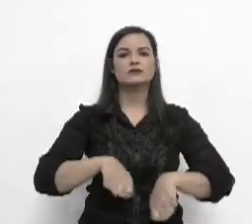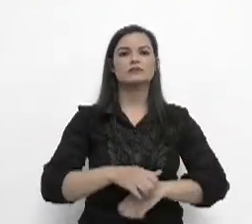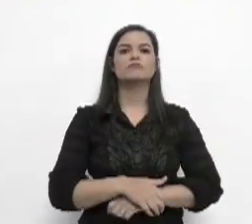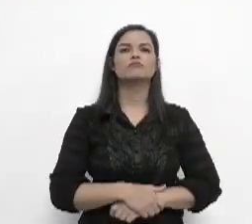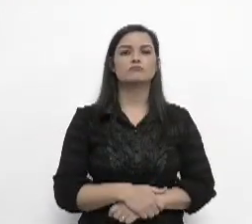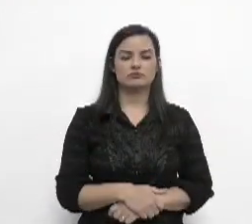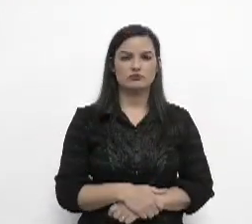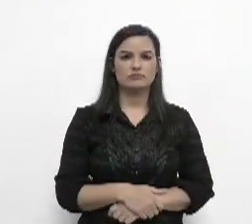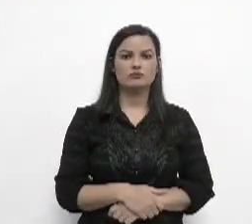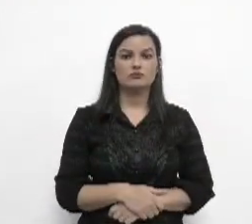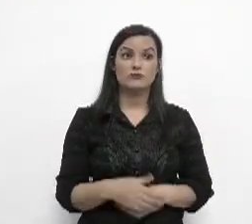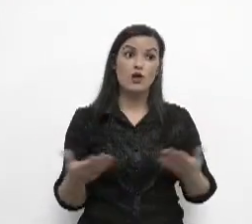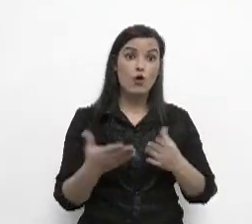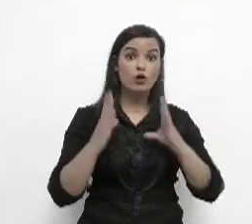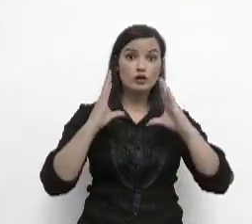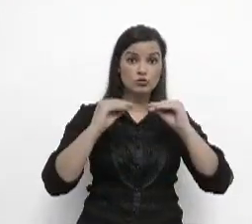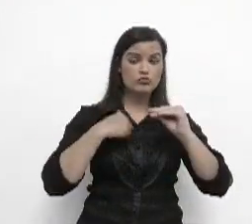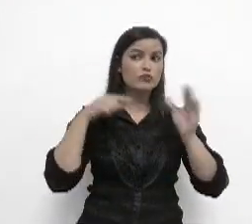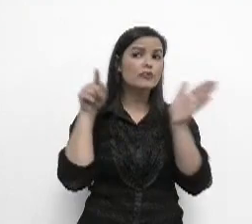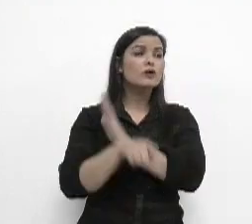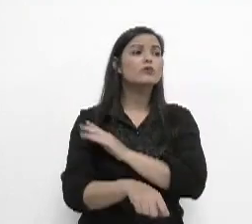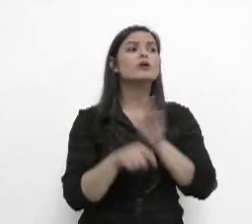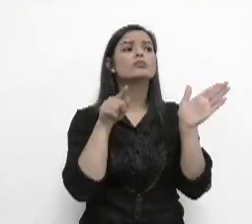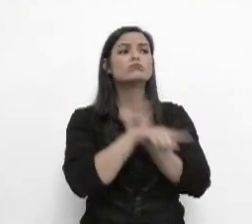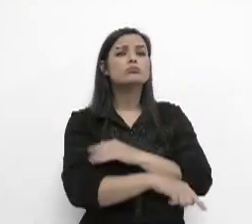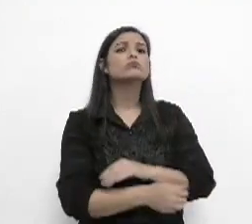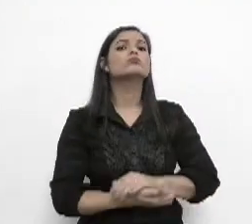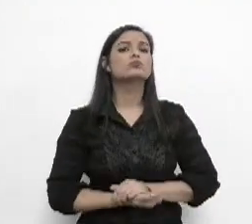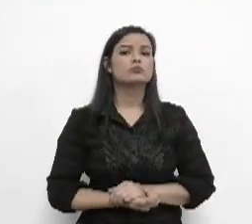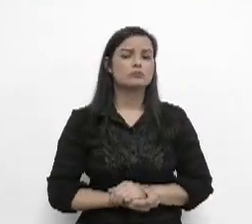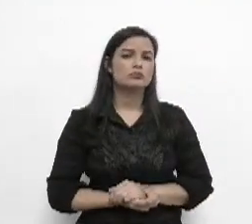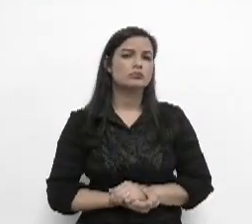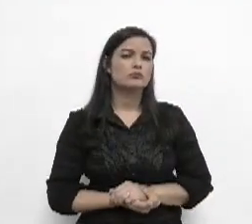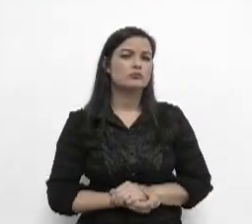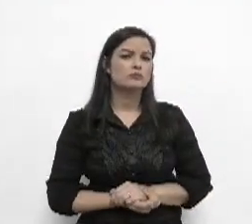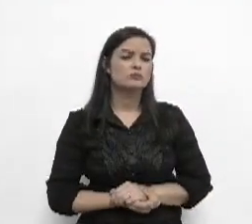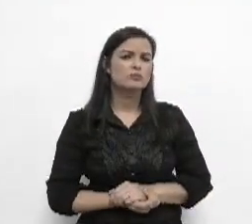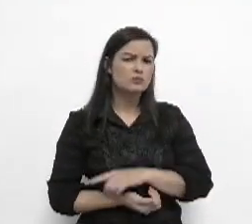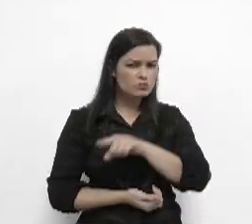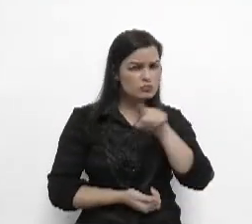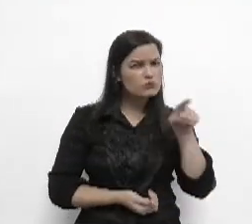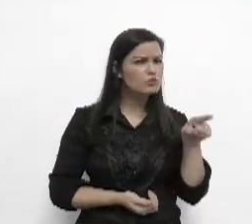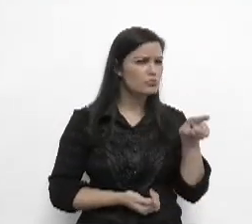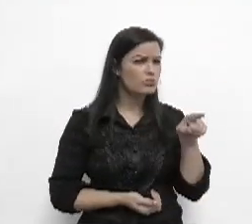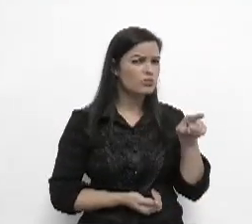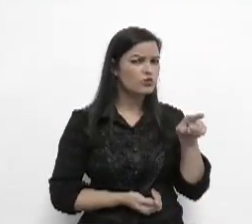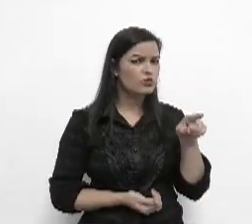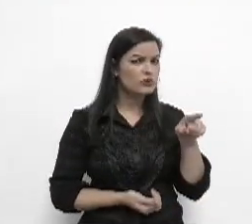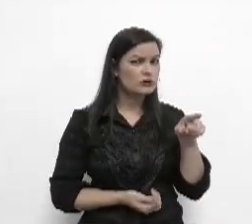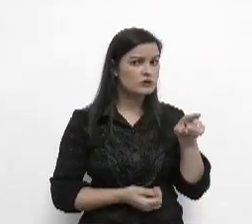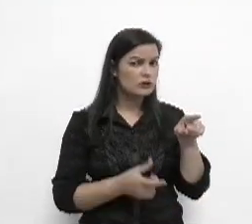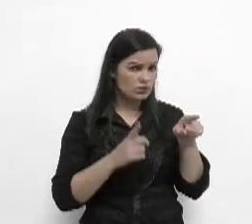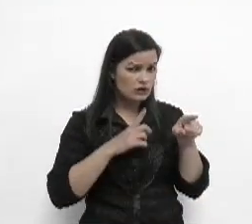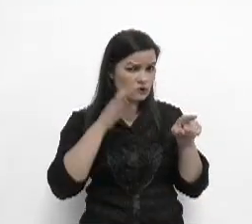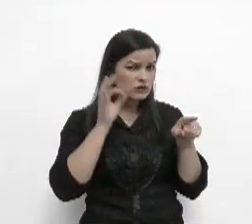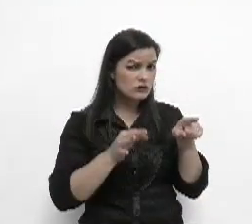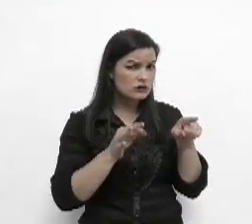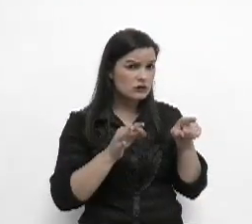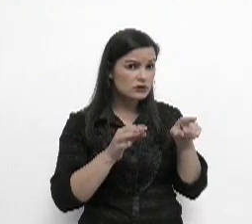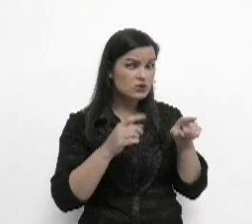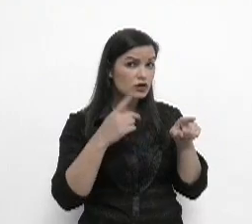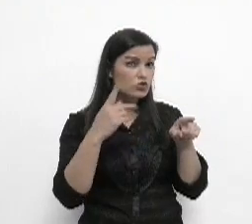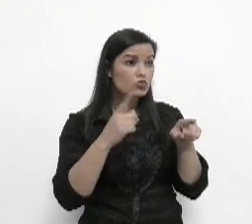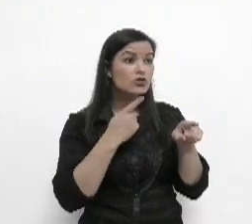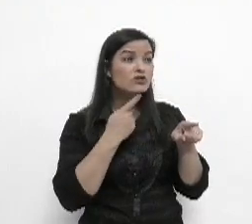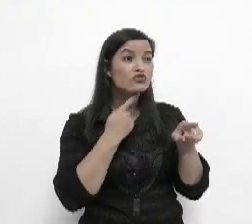묻습니다. E assim nessa noite eu pergunto aos irmãos: 여러분의 욕심의 걸음이 단절되었습니까? vocês colocaram de lado, cessaram com a sua